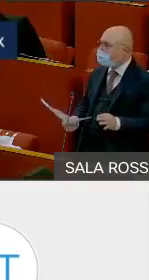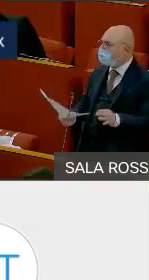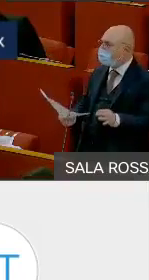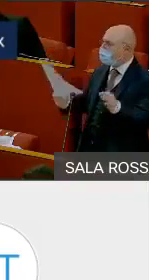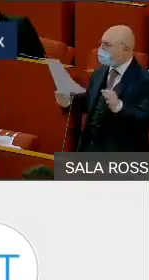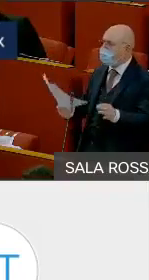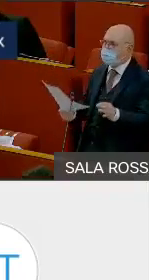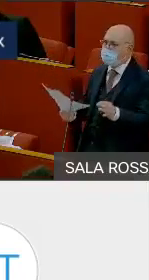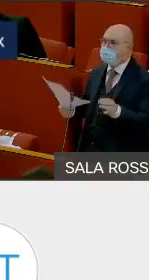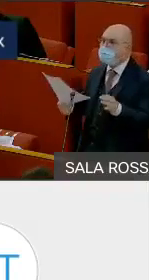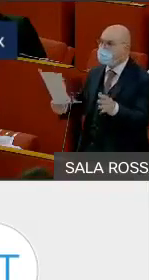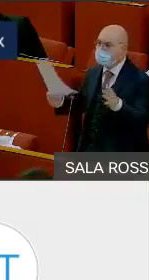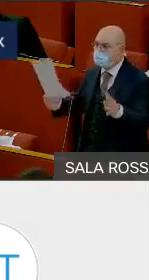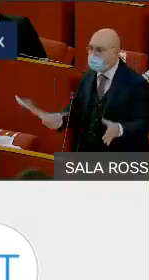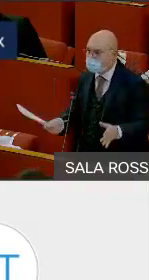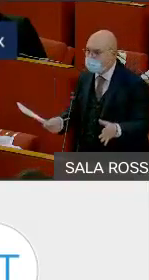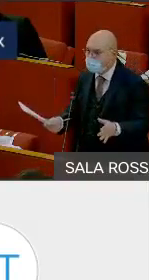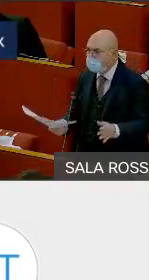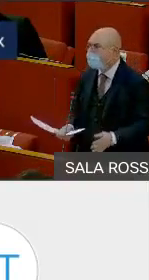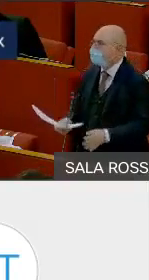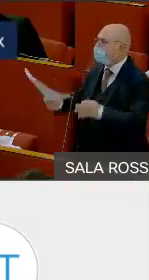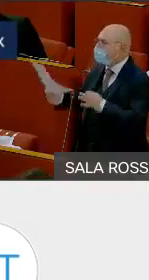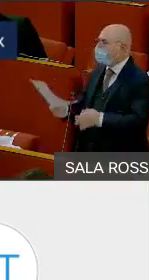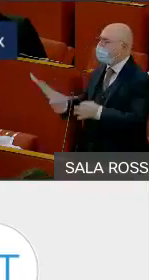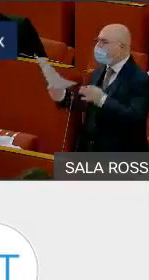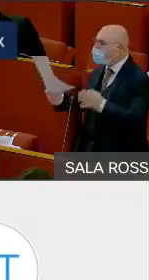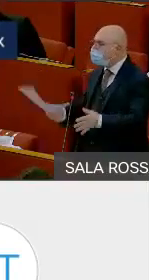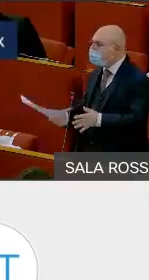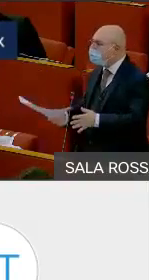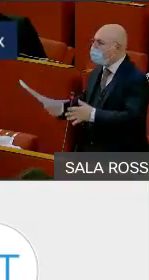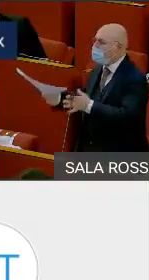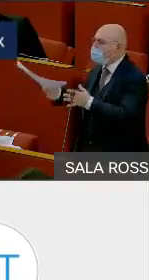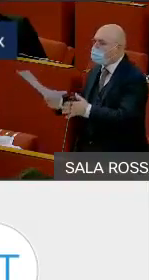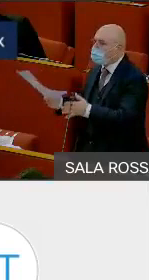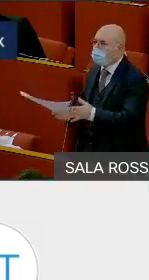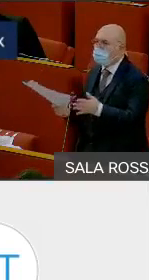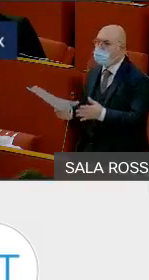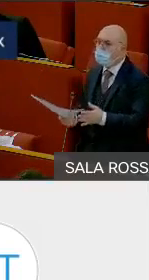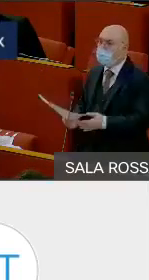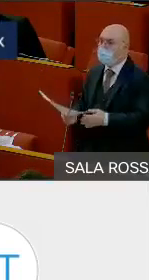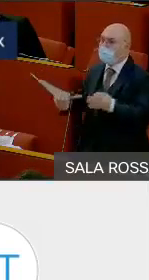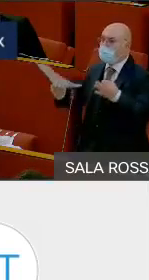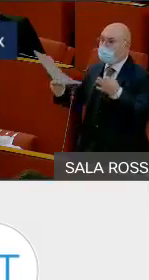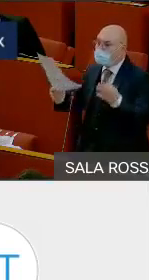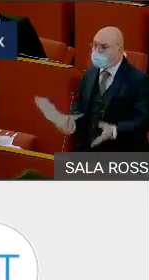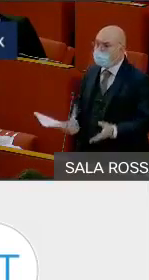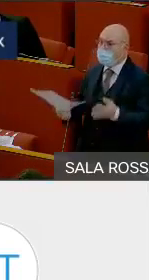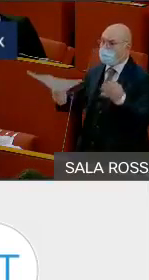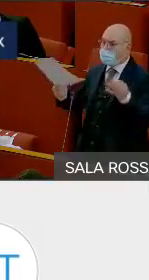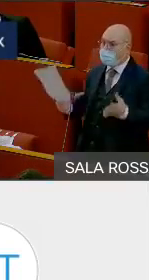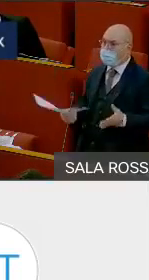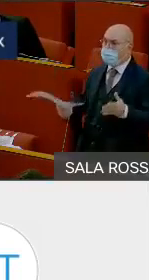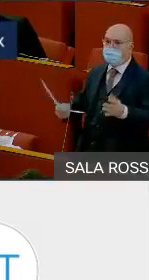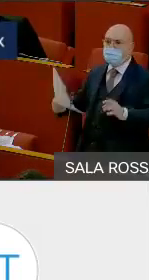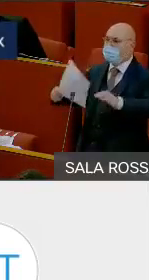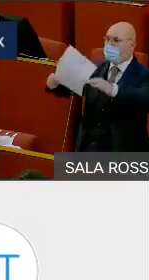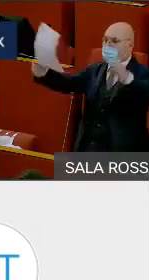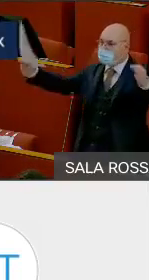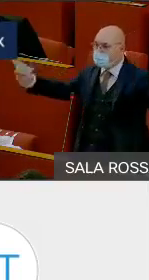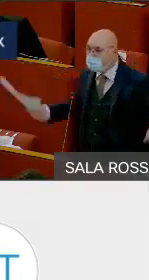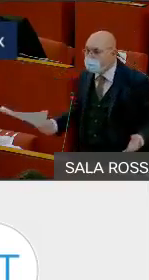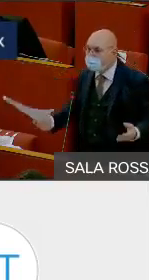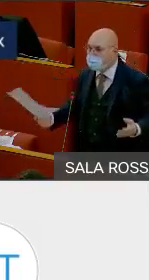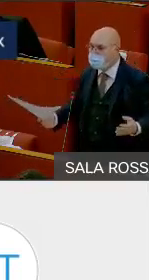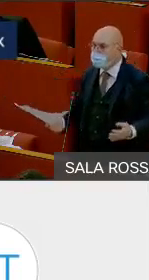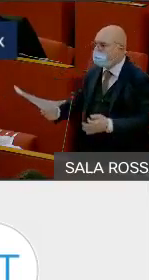deve essere senza un termine ma deve essere connessa alla durata della destinazione da parte della città